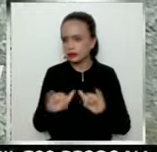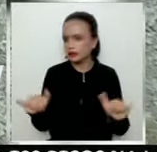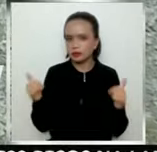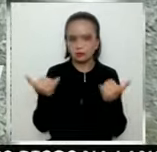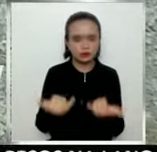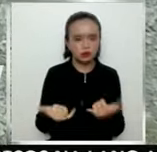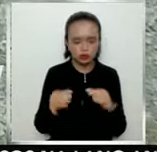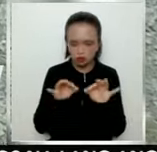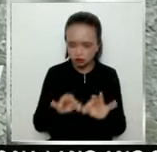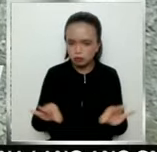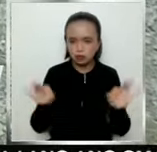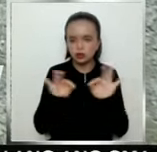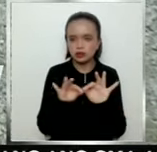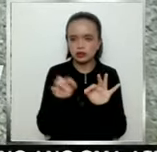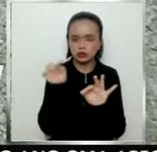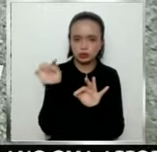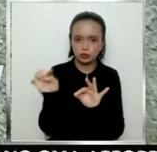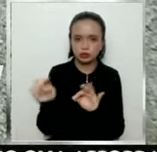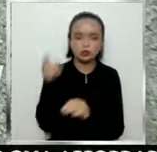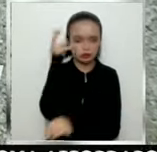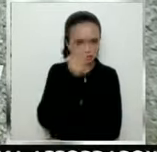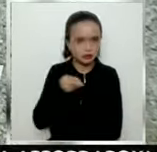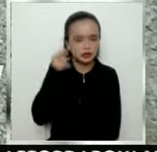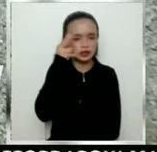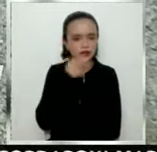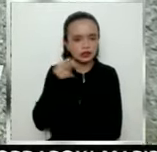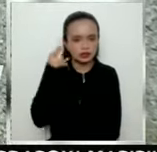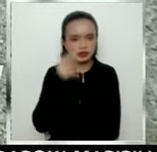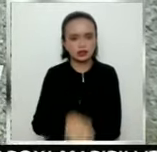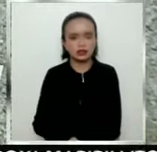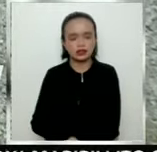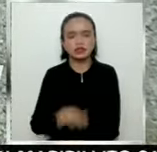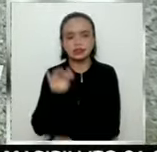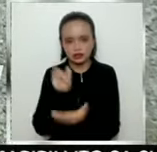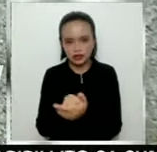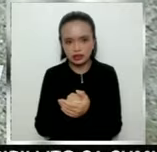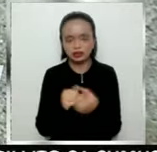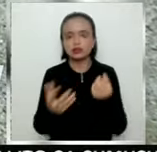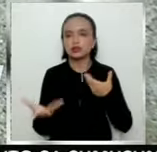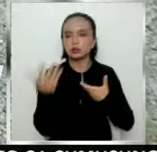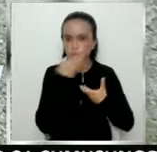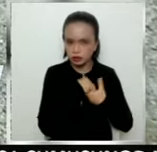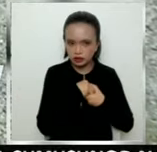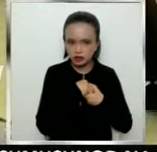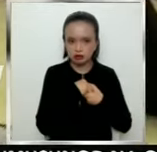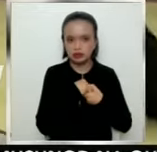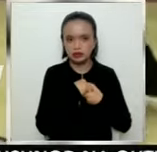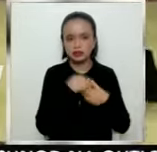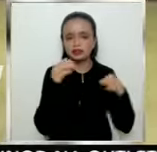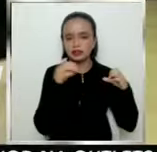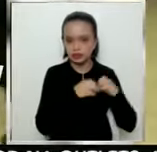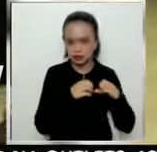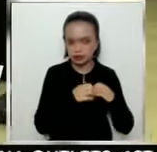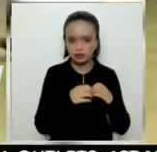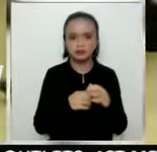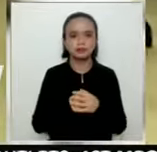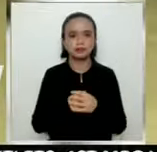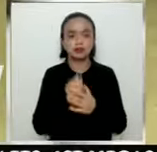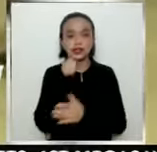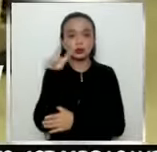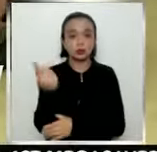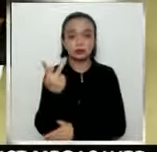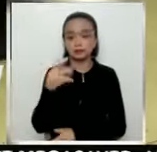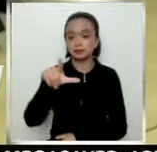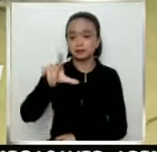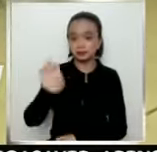sa inyo yung kasaysayan. At yun ang sinasaluduhan ko sa GMA Kapuso. Bukod kay Kylie na isa